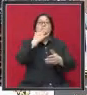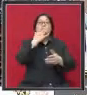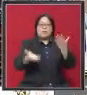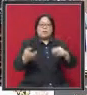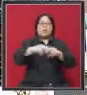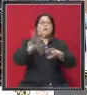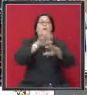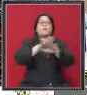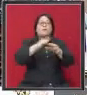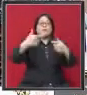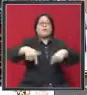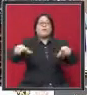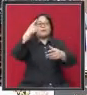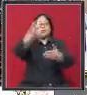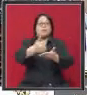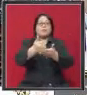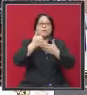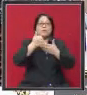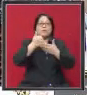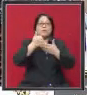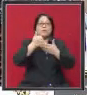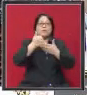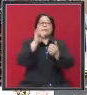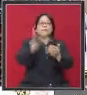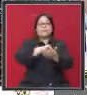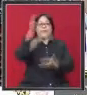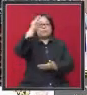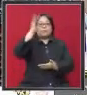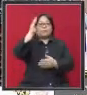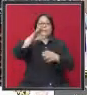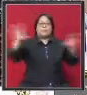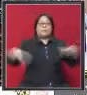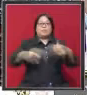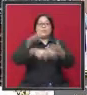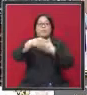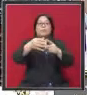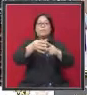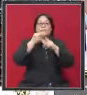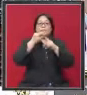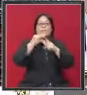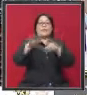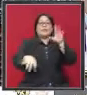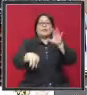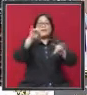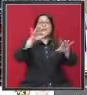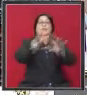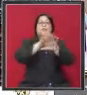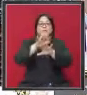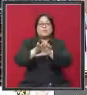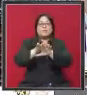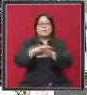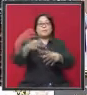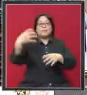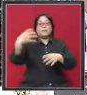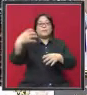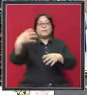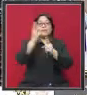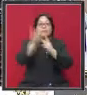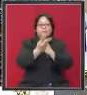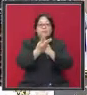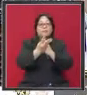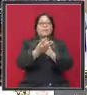terdapat lebih ramai yang layak ya, untuk bantuan. Dengan itu, kerajaan akan melaksanakan program khusus melantik lebih ramai pegawai